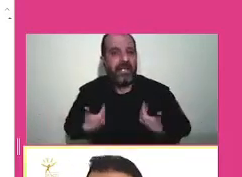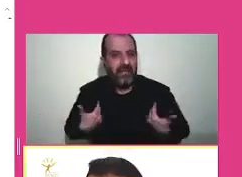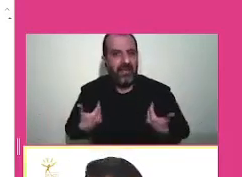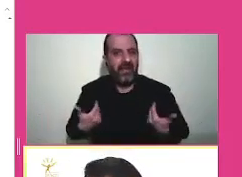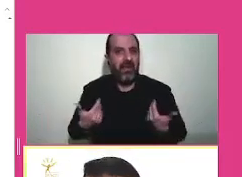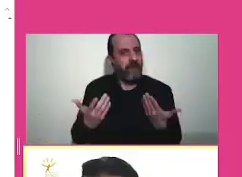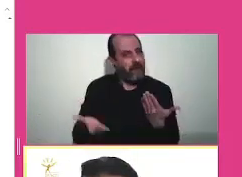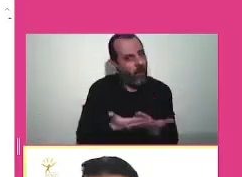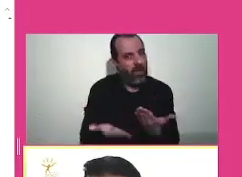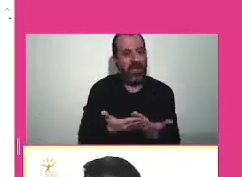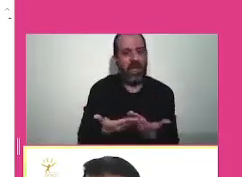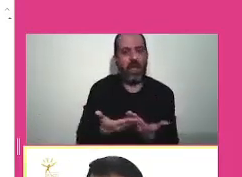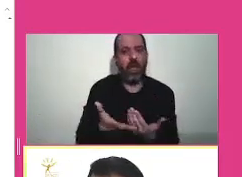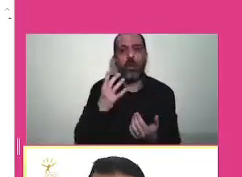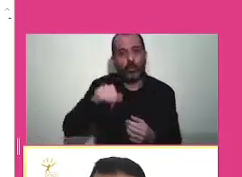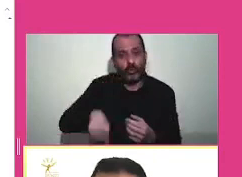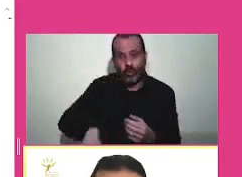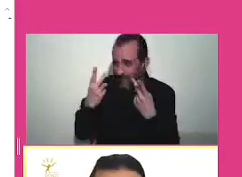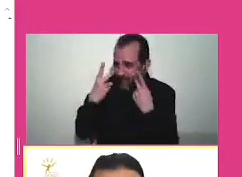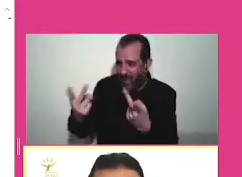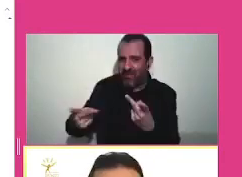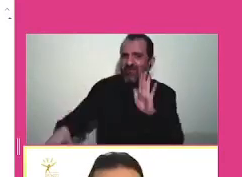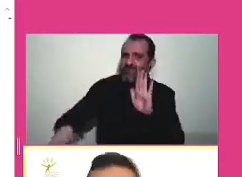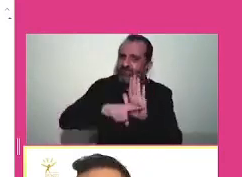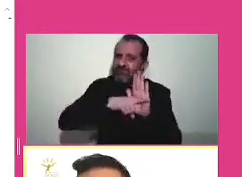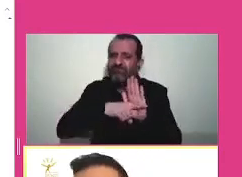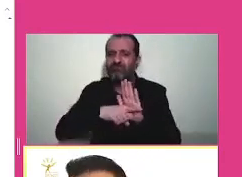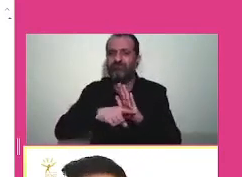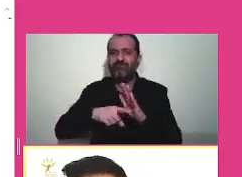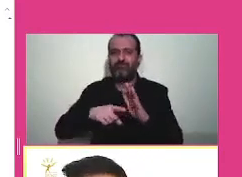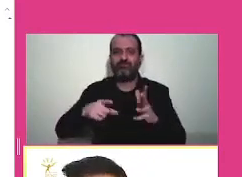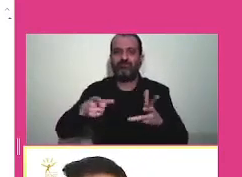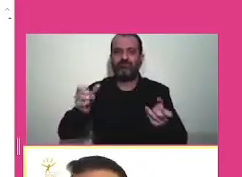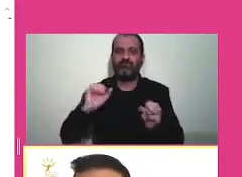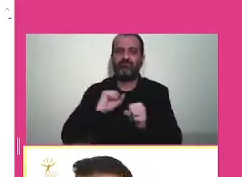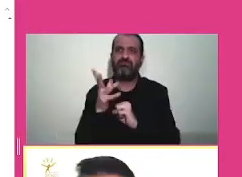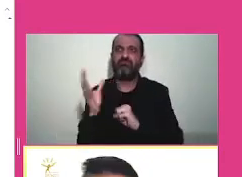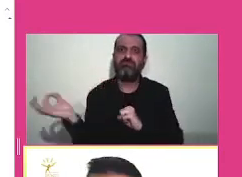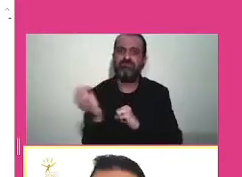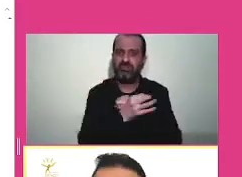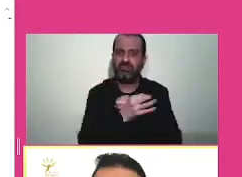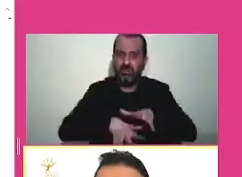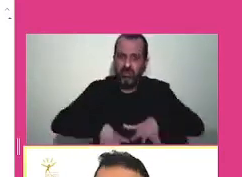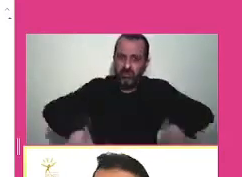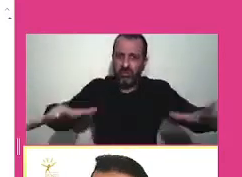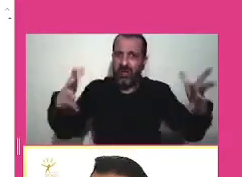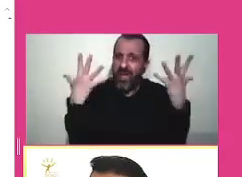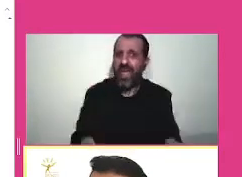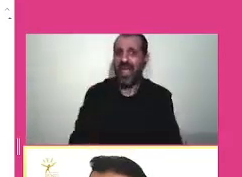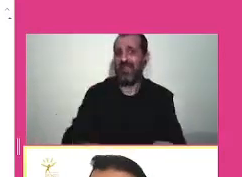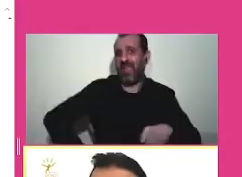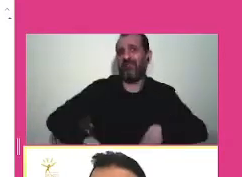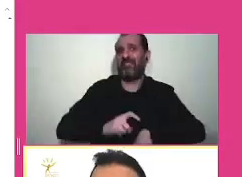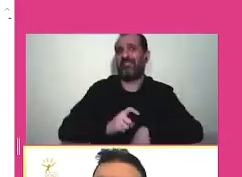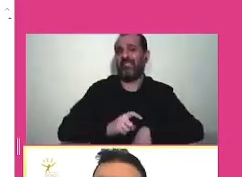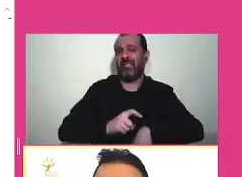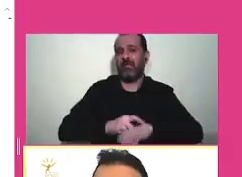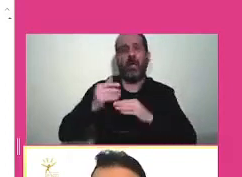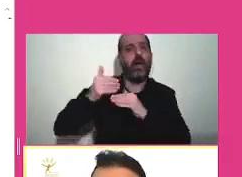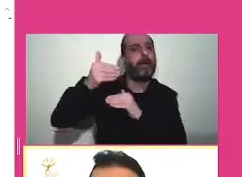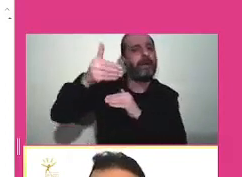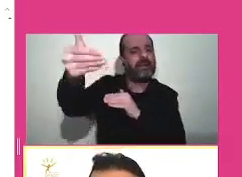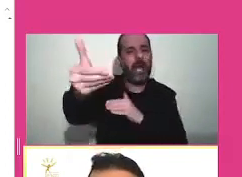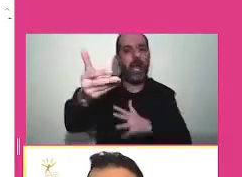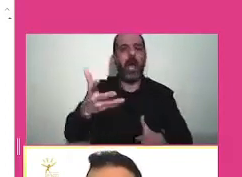αφήσει τώρα που είναι ακόμα σε δράση η πανδημία, ακόμα υπάρχει, αλλά και μετέπειτα που το